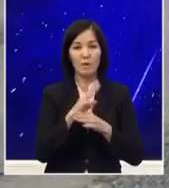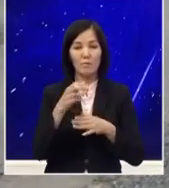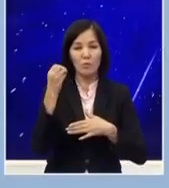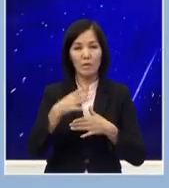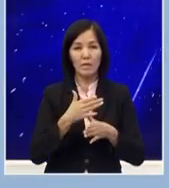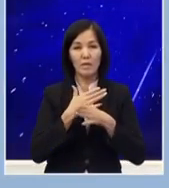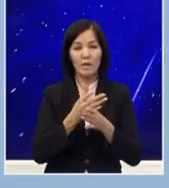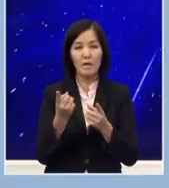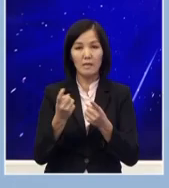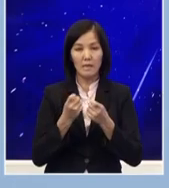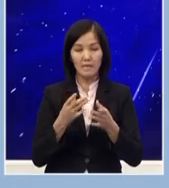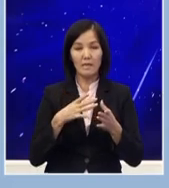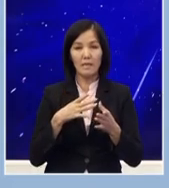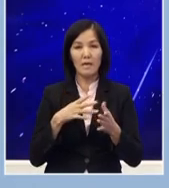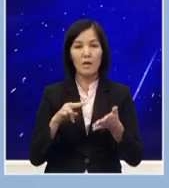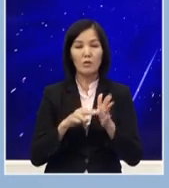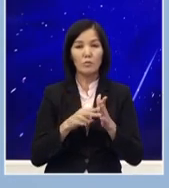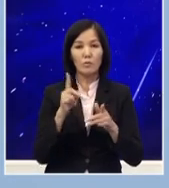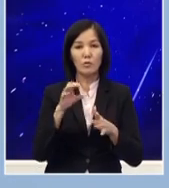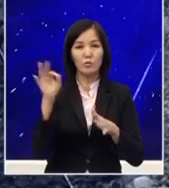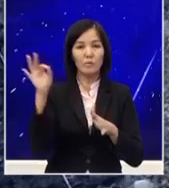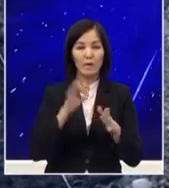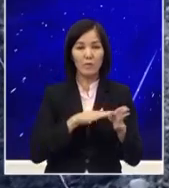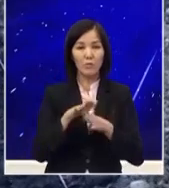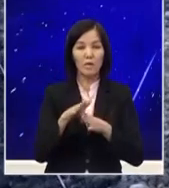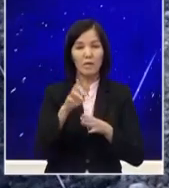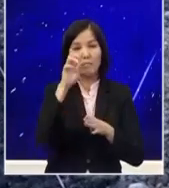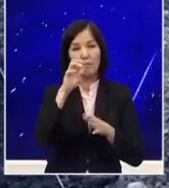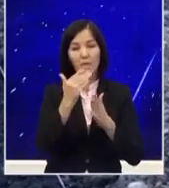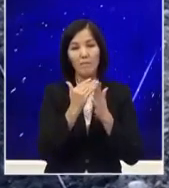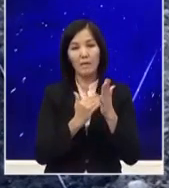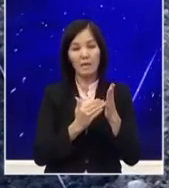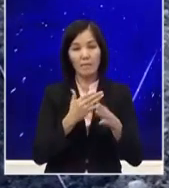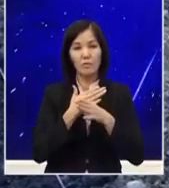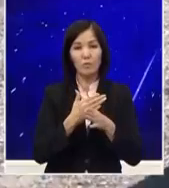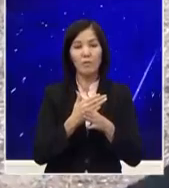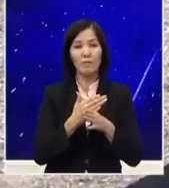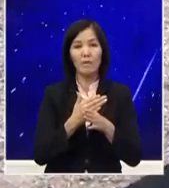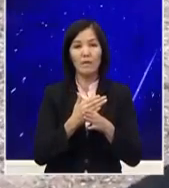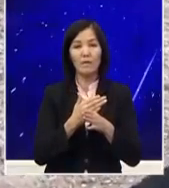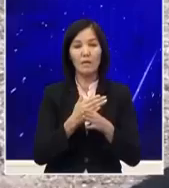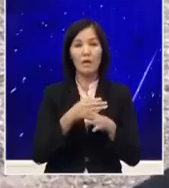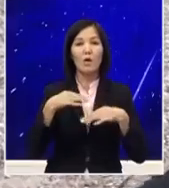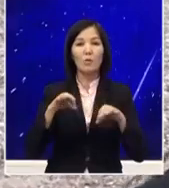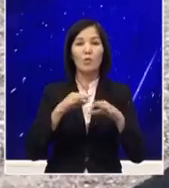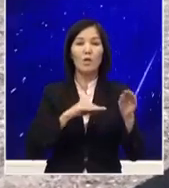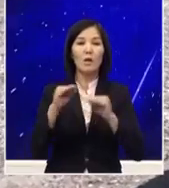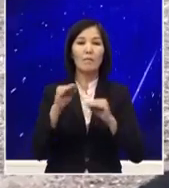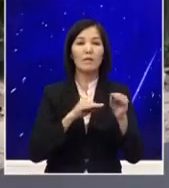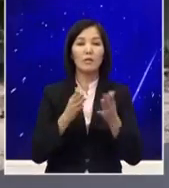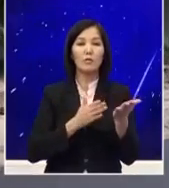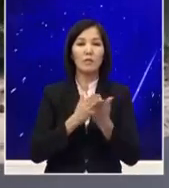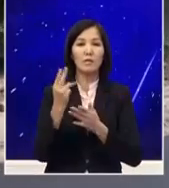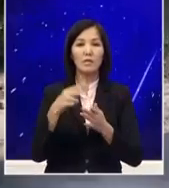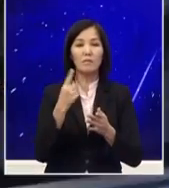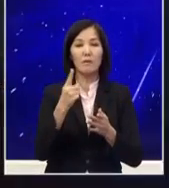орталығы арқылы тартылды. Бұл межеде 100% орындалды. Мемлекет бағдарламасы арқасында көлік және абаттандыру саласында 21, тұрғын